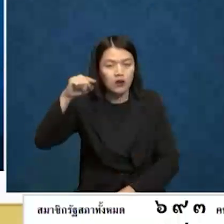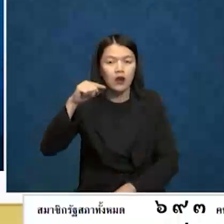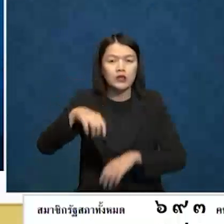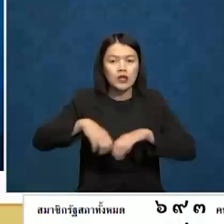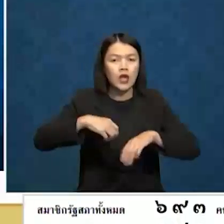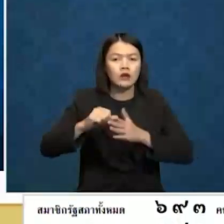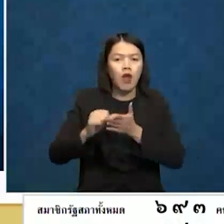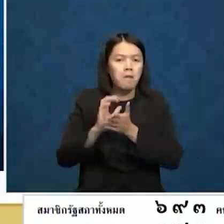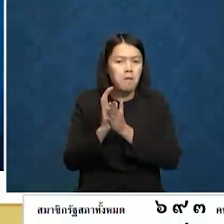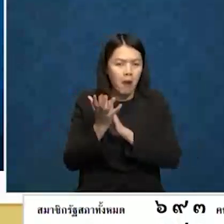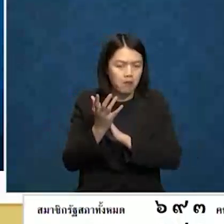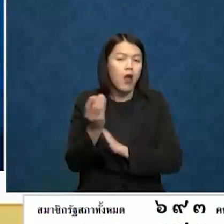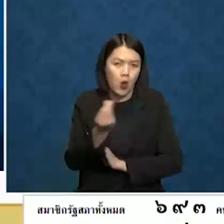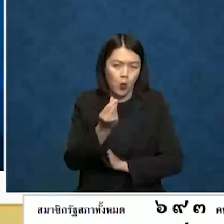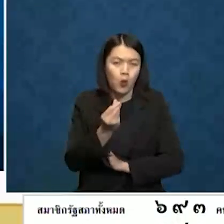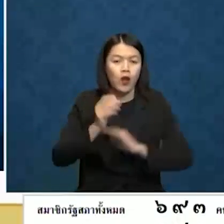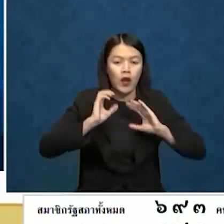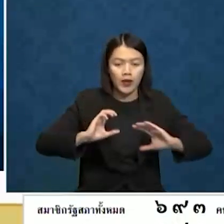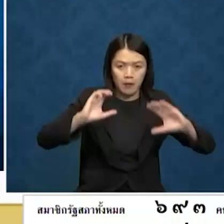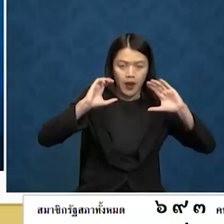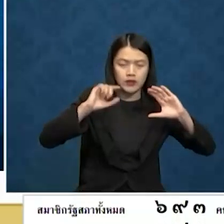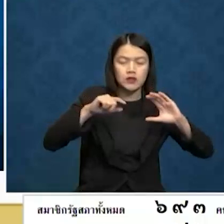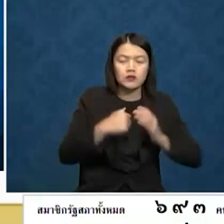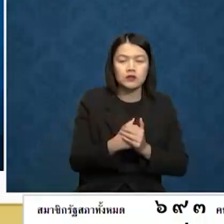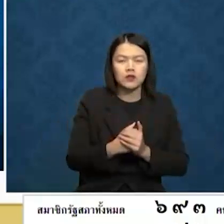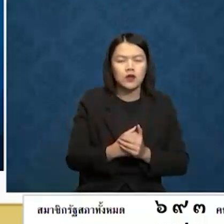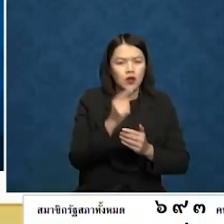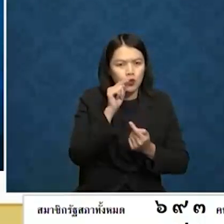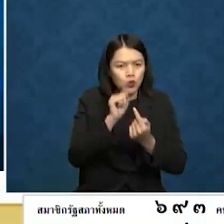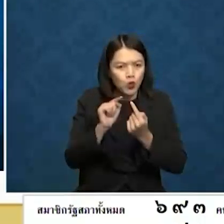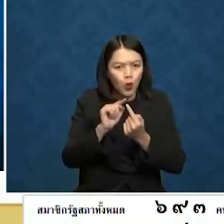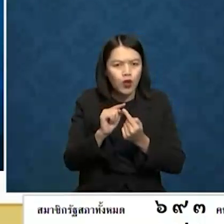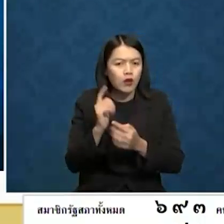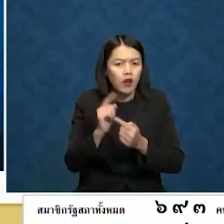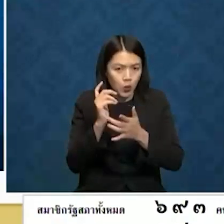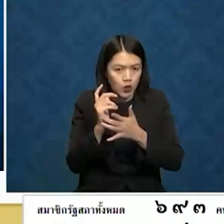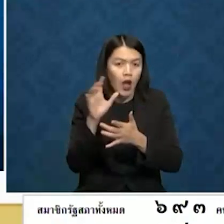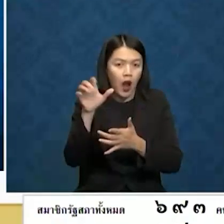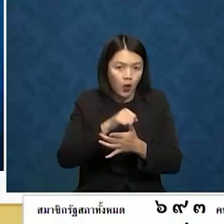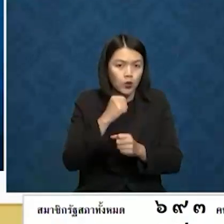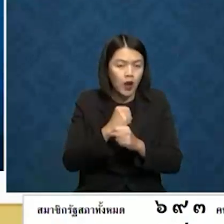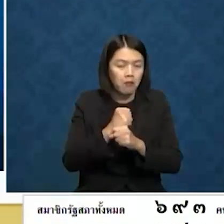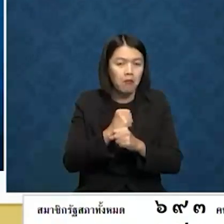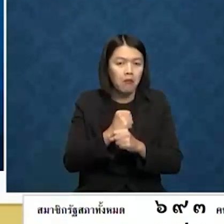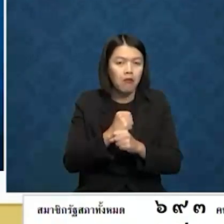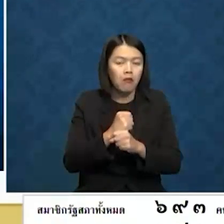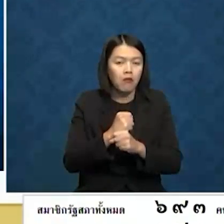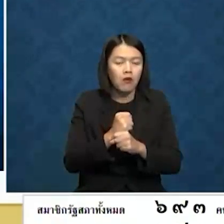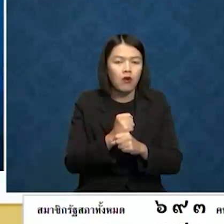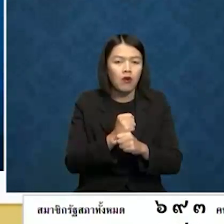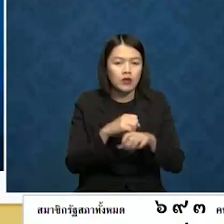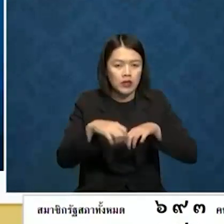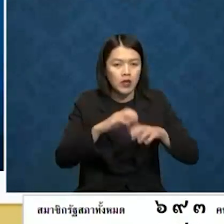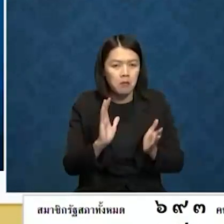การปฏิรูปอย่างรวดเร็วรัฐบาลนี้นะครับได้มีการเน้นในเรื่องของการใช้เทคโนโลยีและการเปลี่ยนผ่าน